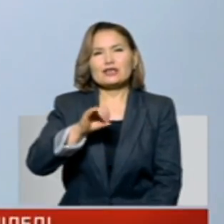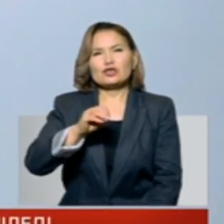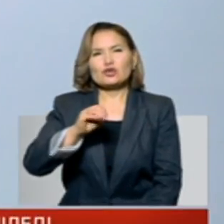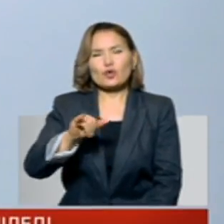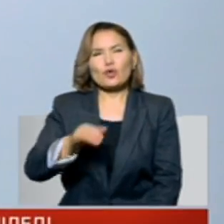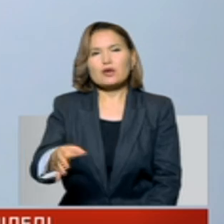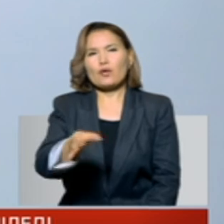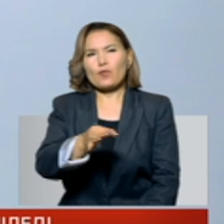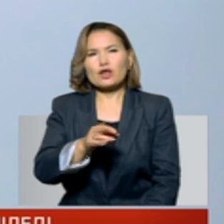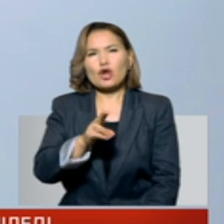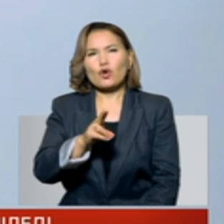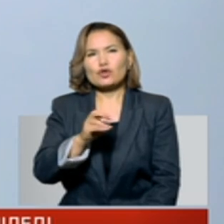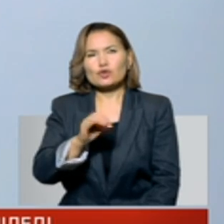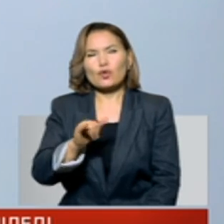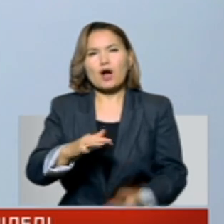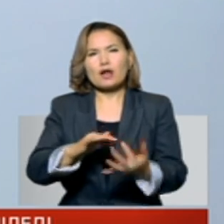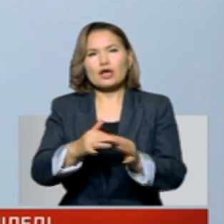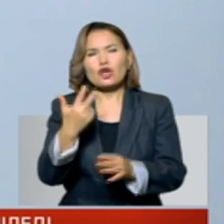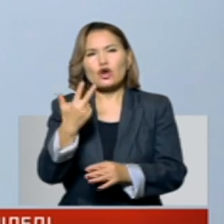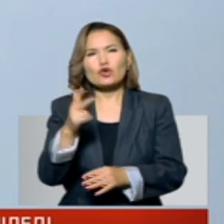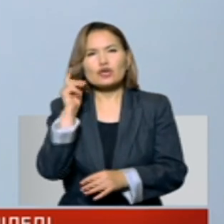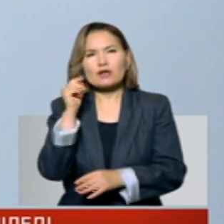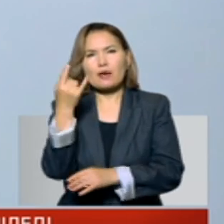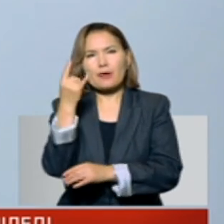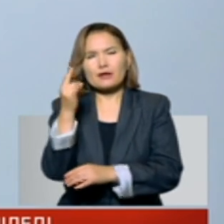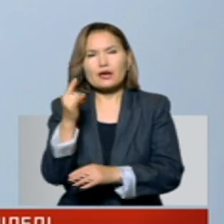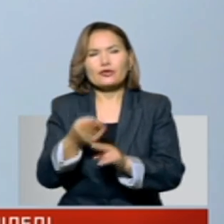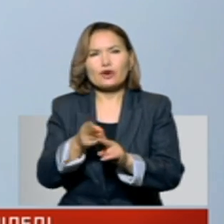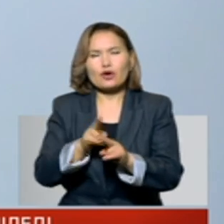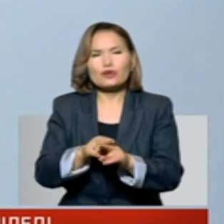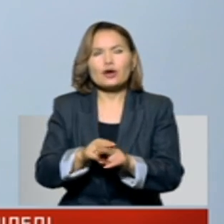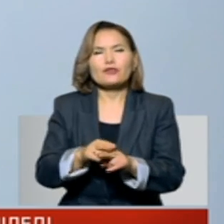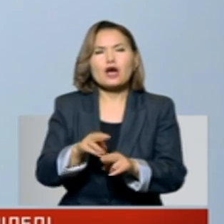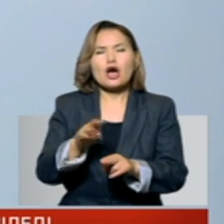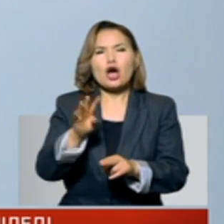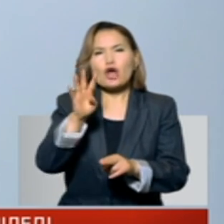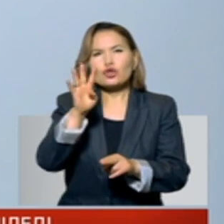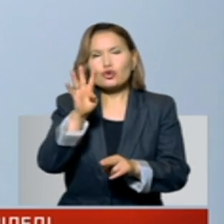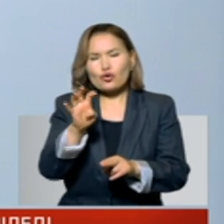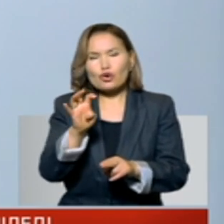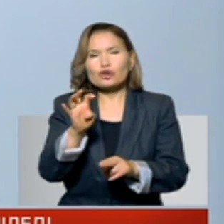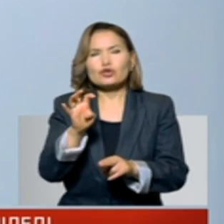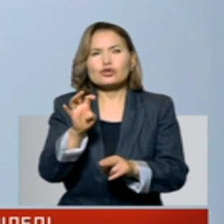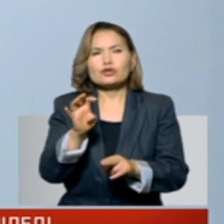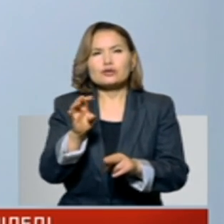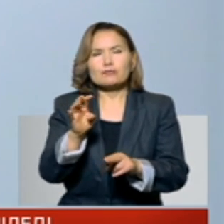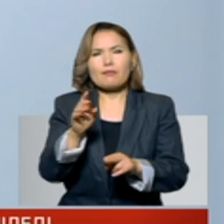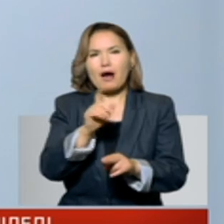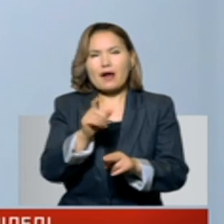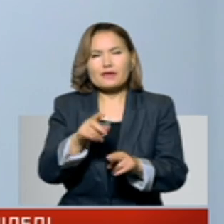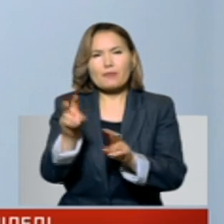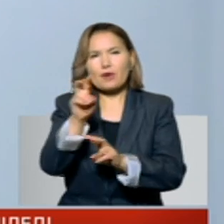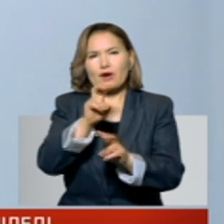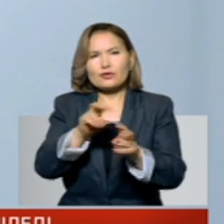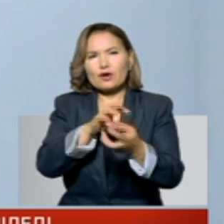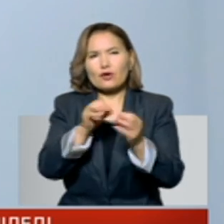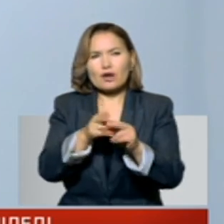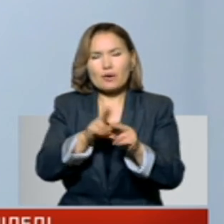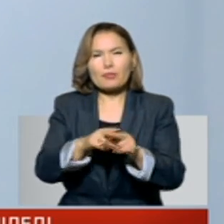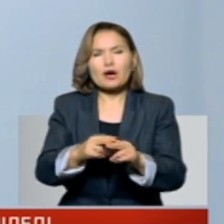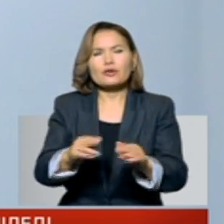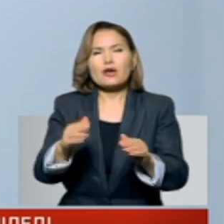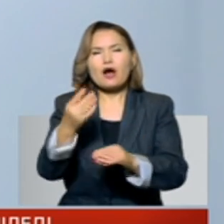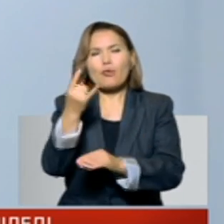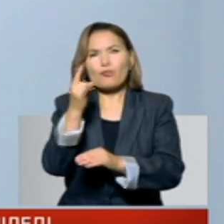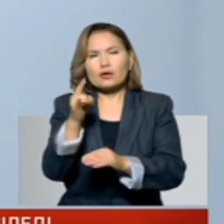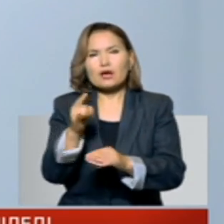Жетісу облысының Көксу ауылында 3 жасар баланы 400-ден астам адам 6-шы күн іздеп жатыр. Бүлдіршін 6-шы қыркүйек күні үйінің